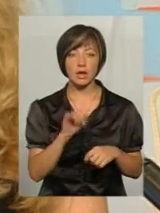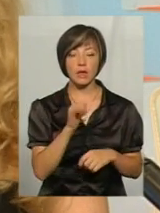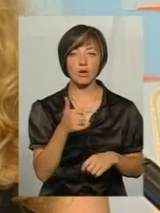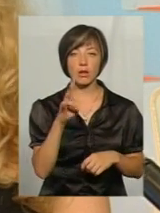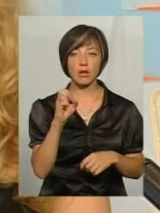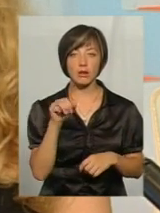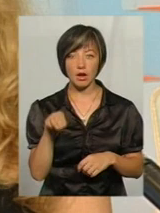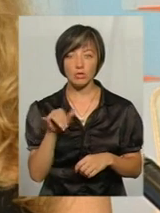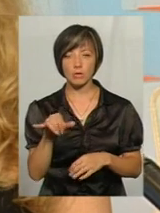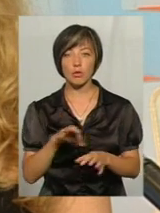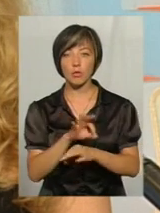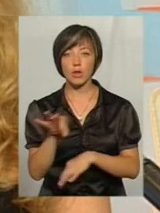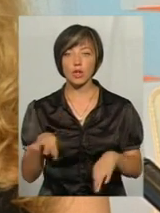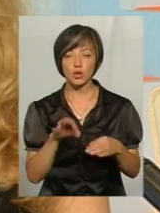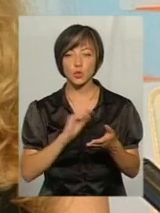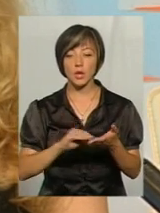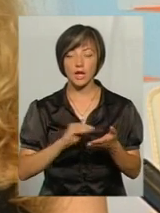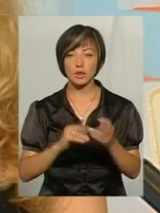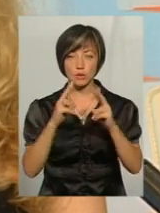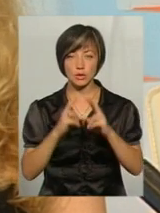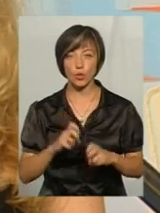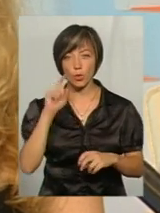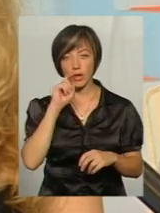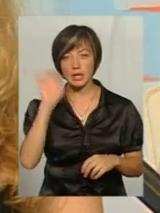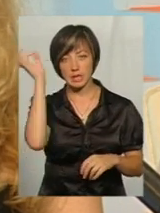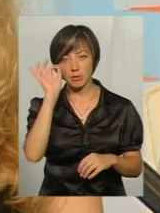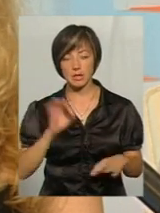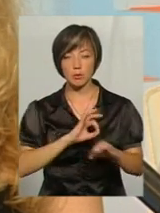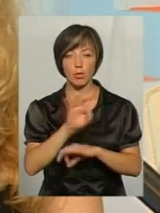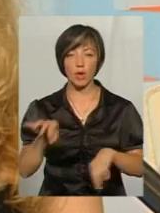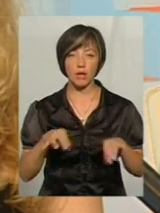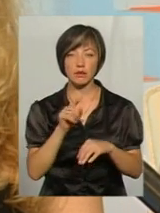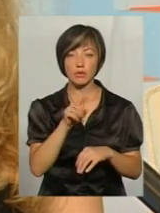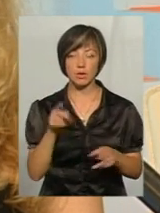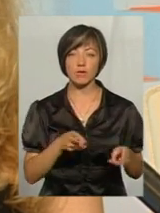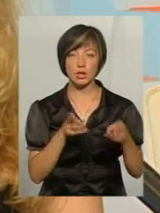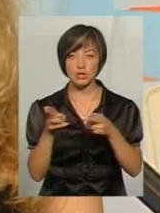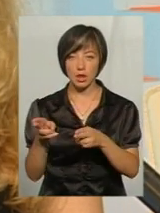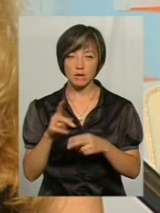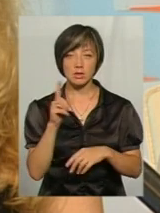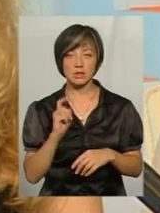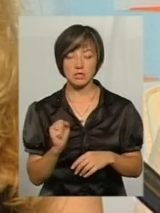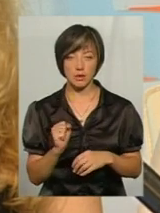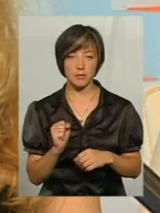він, якраз в нього проєкт «Журналістське розслідування», це україно-німецький такий проєкт, і вони виїжджають за